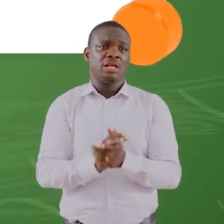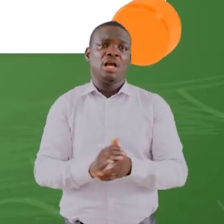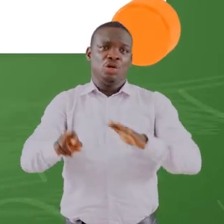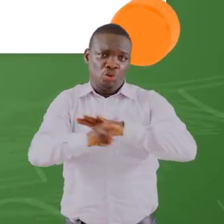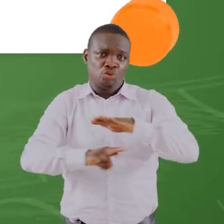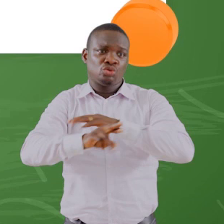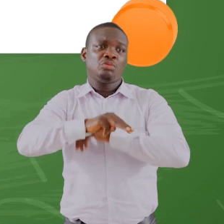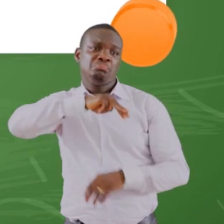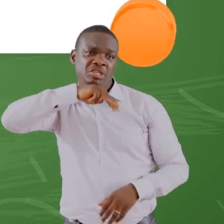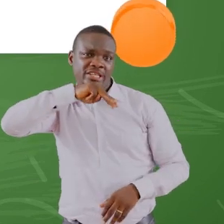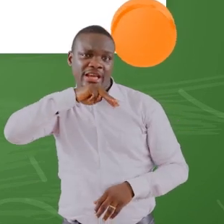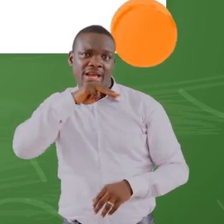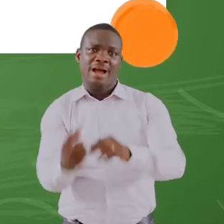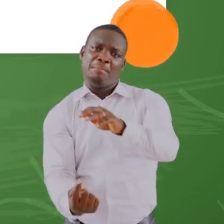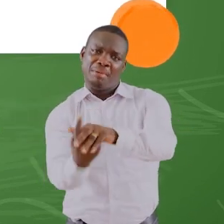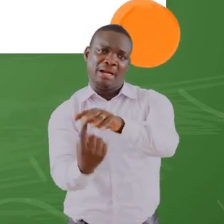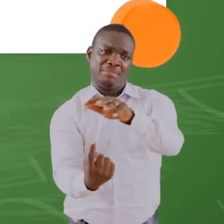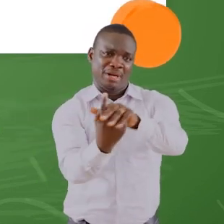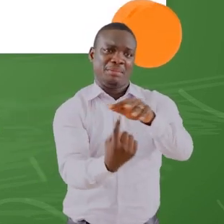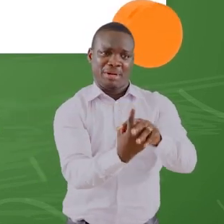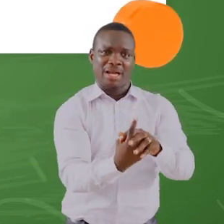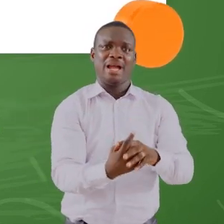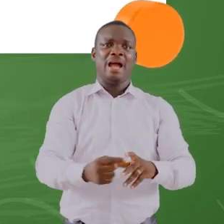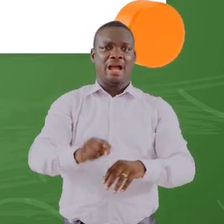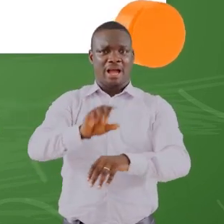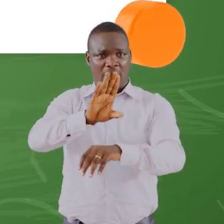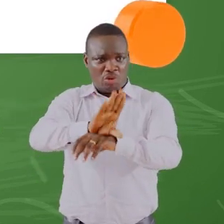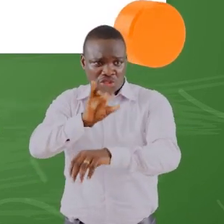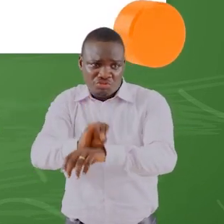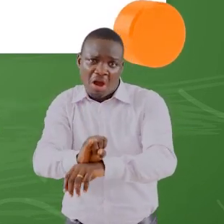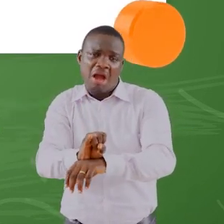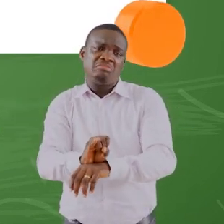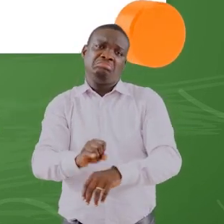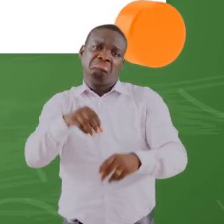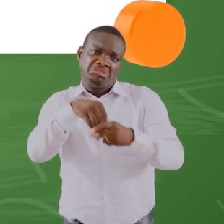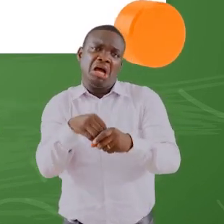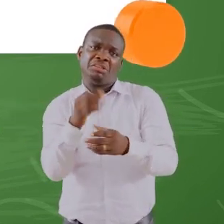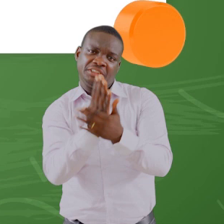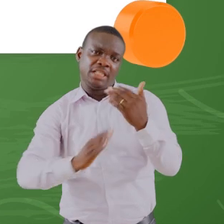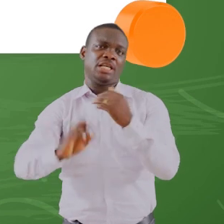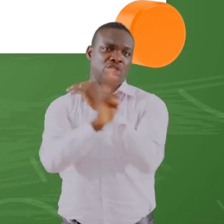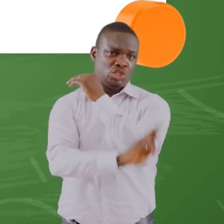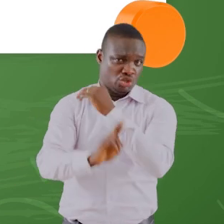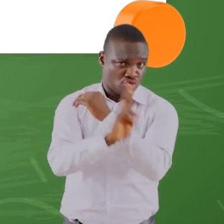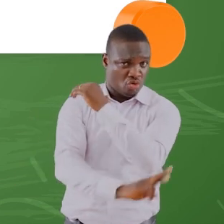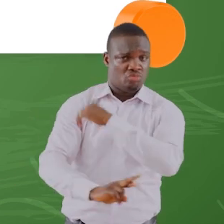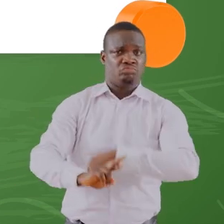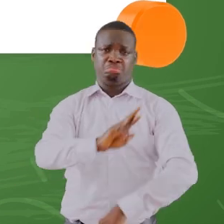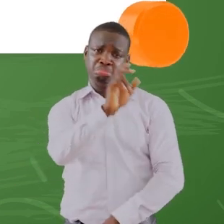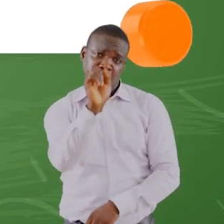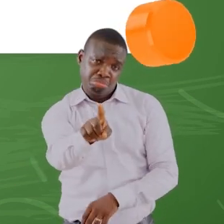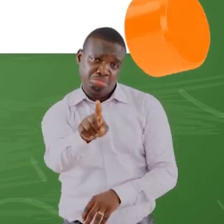ressources minières se mettent en place dans certaines régions de